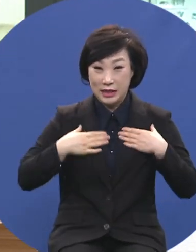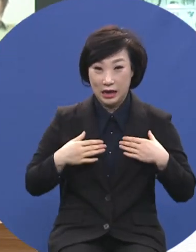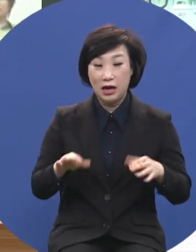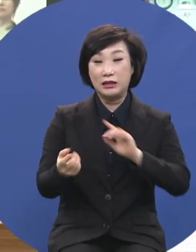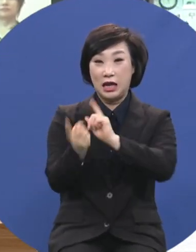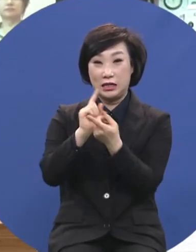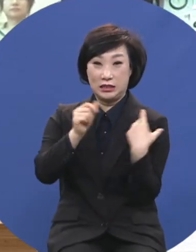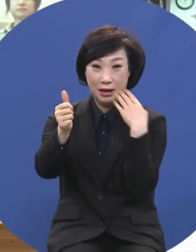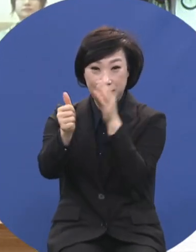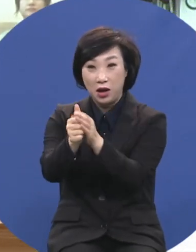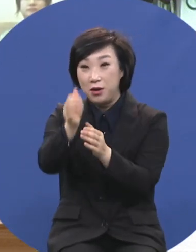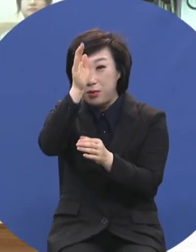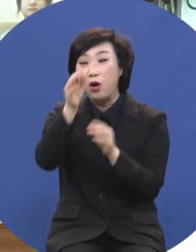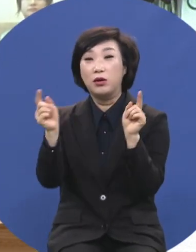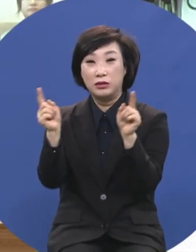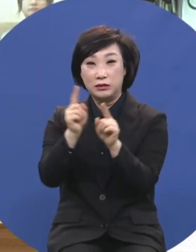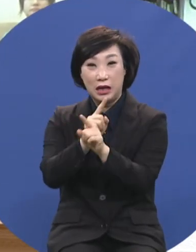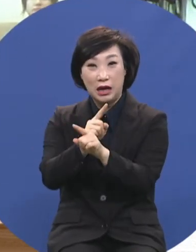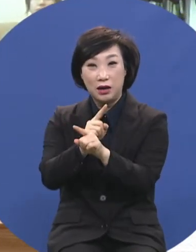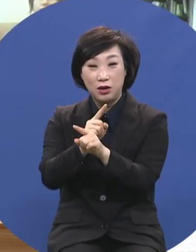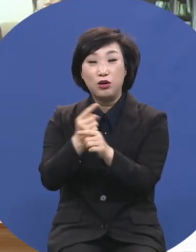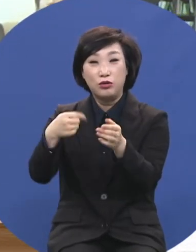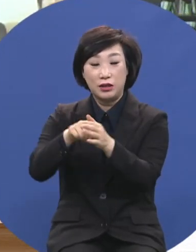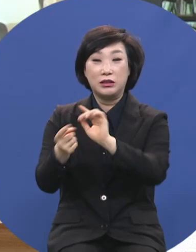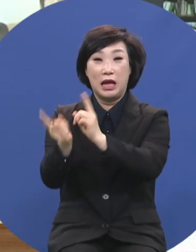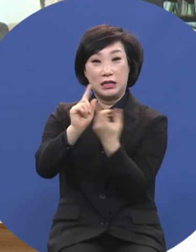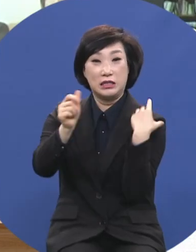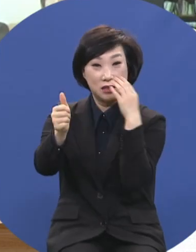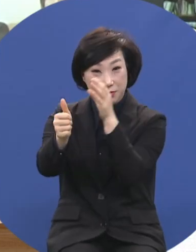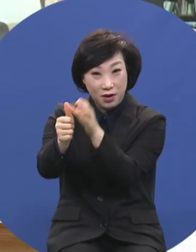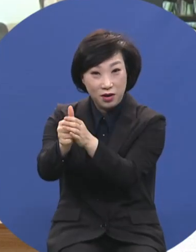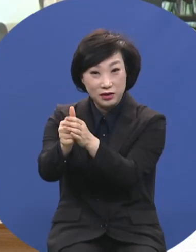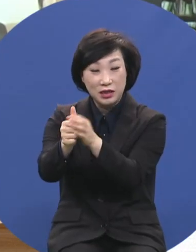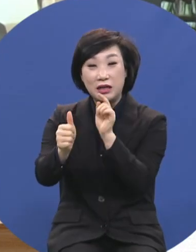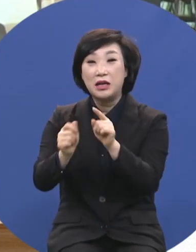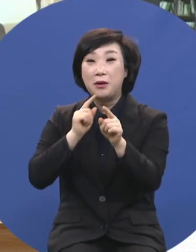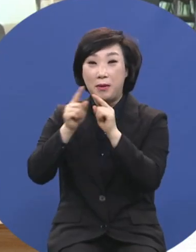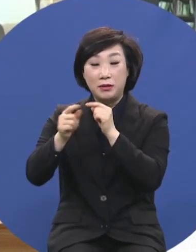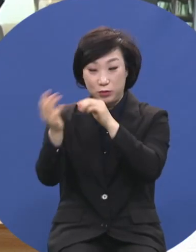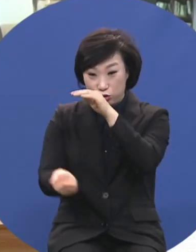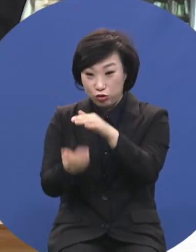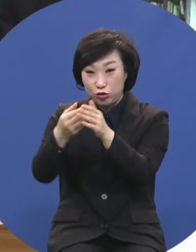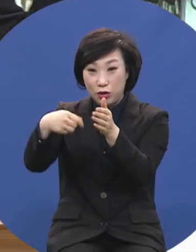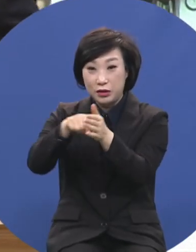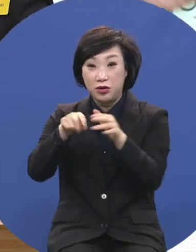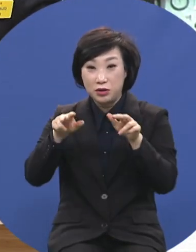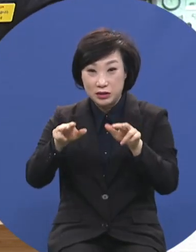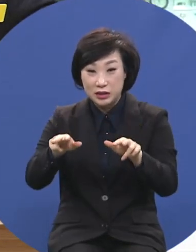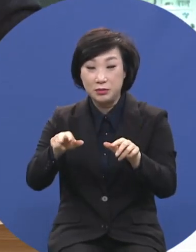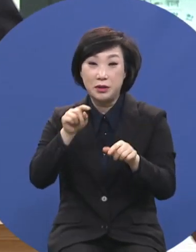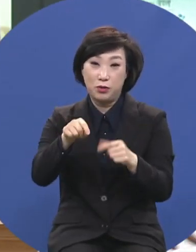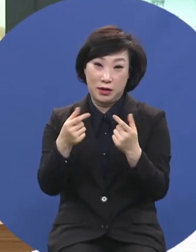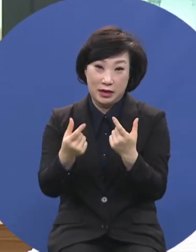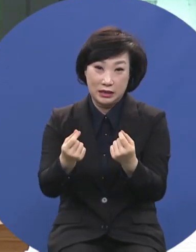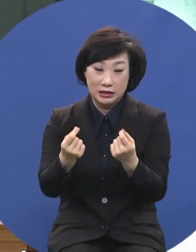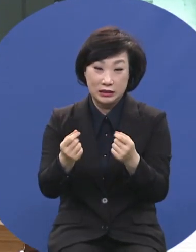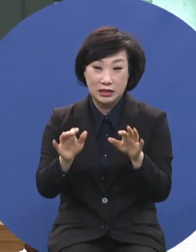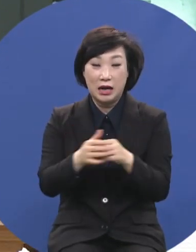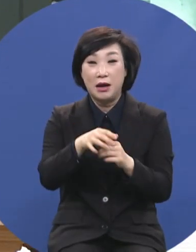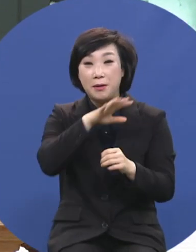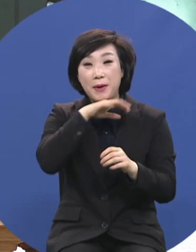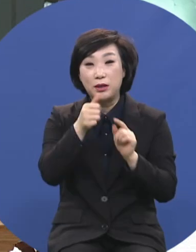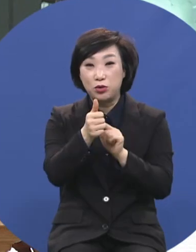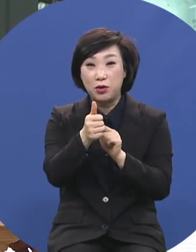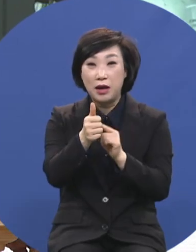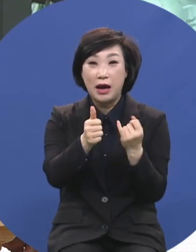병을 짊어지시는 분이라 하셨기 때문에 그 말씀을 이루기 위해서 지금 이와 같은 베드로의